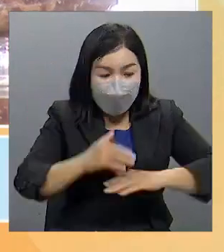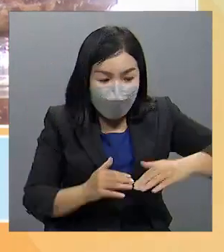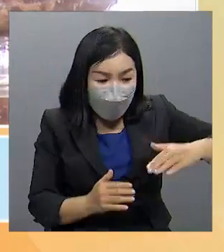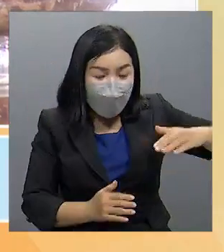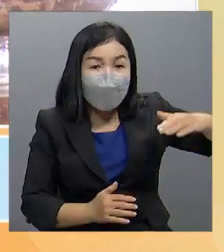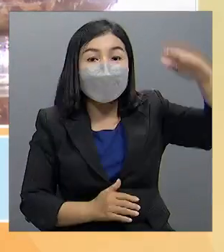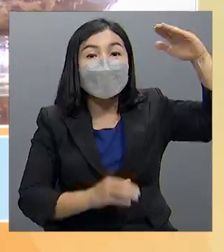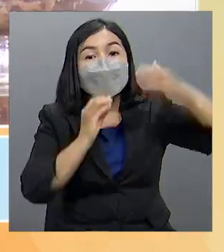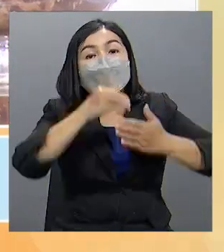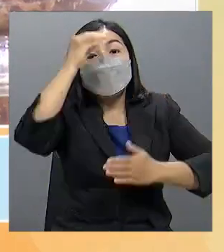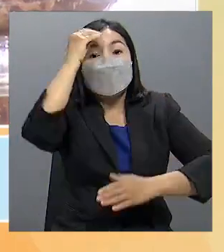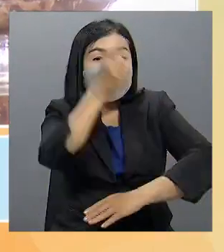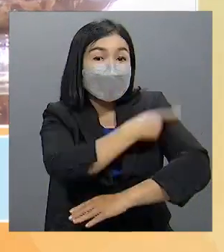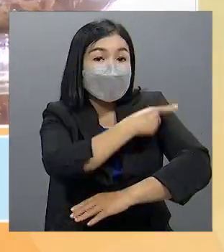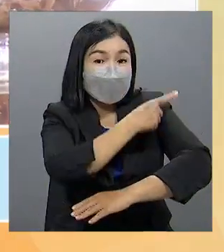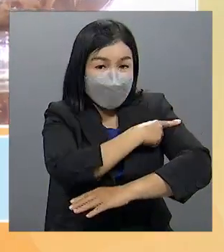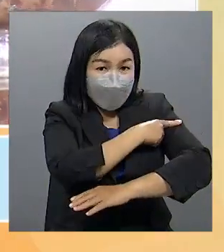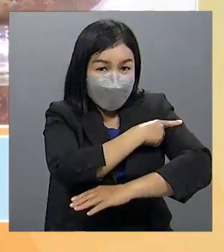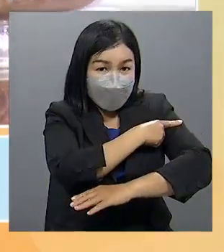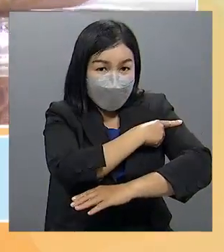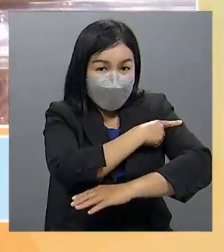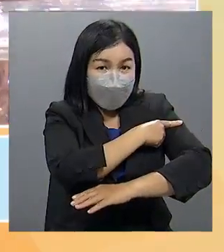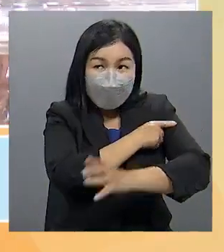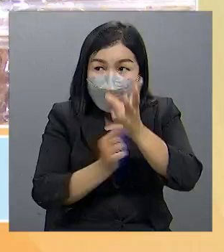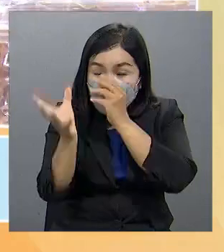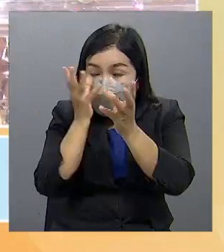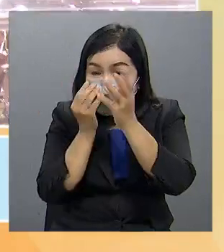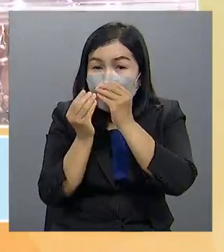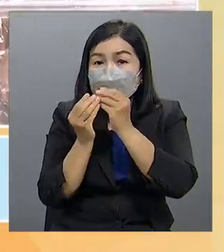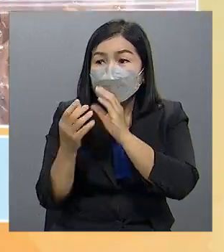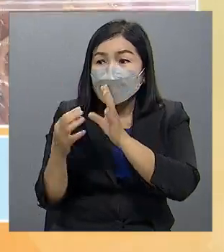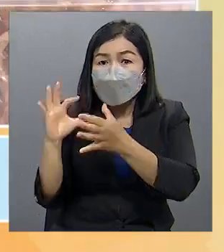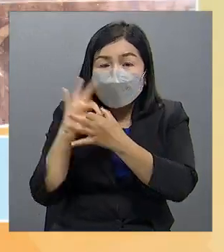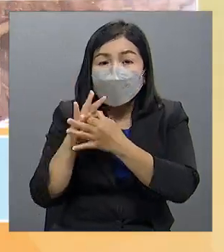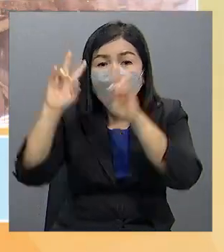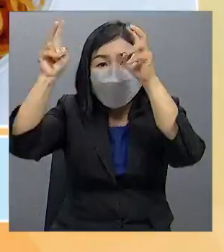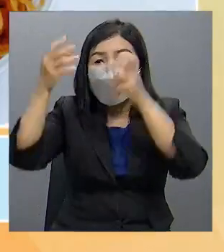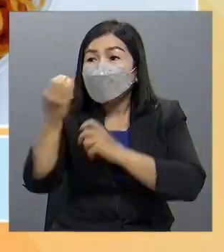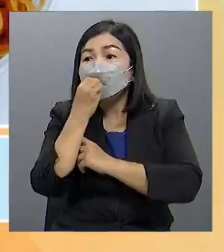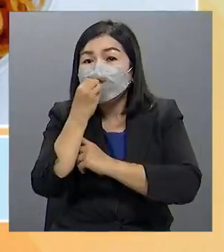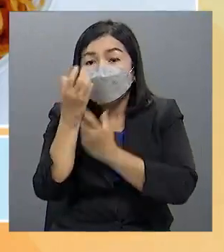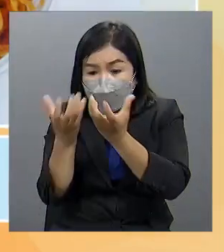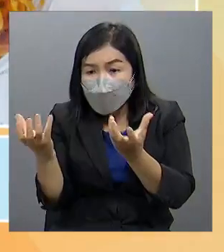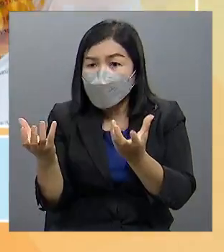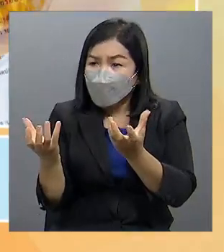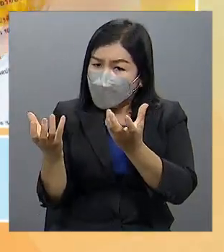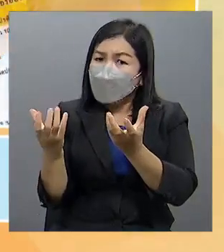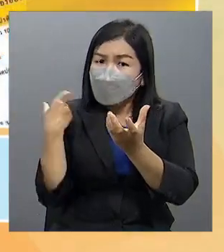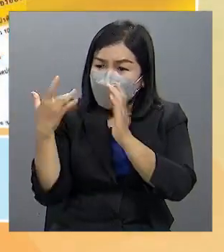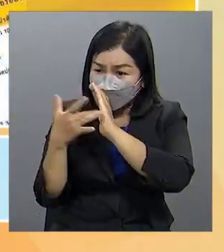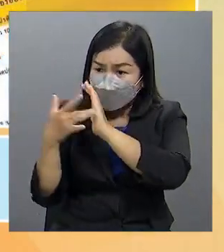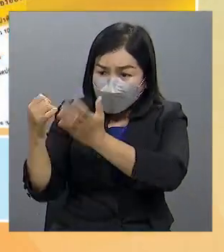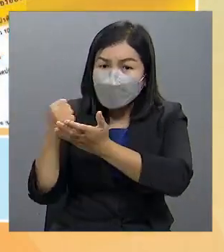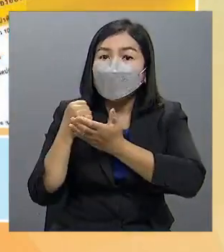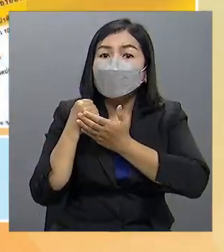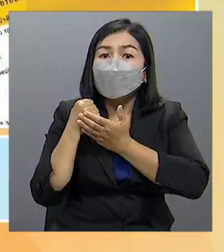ยครับก็ได้เรียนแบบเกี่ยวกับฟังชั่นอลฟู้ดอะไรอย่างเงี้ยครับก็เลยแบบมันมีเทคโนโลยีต่างๆที่สามารถท